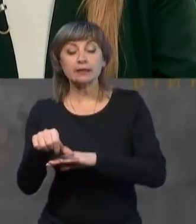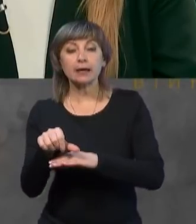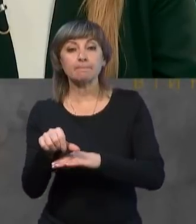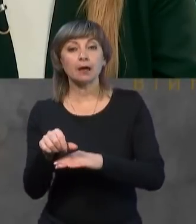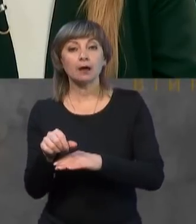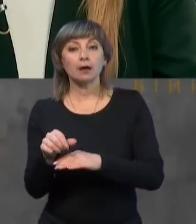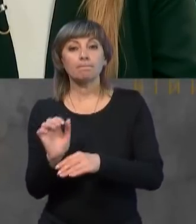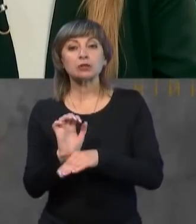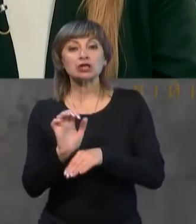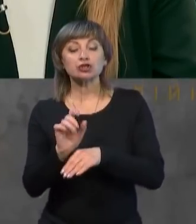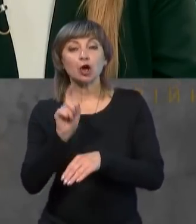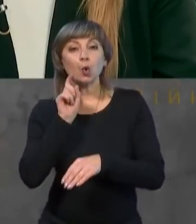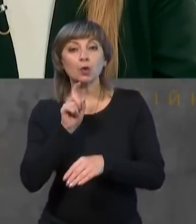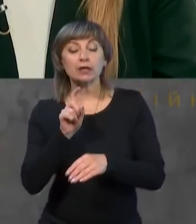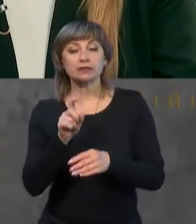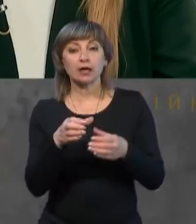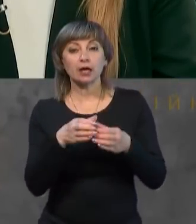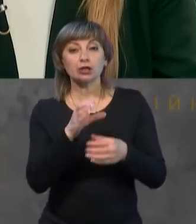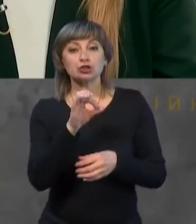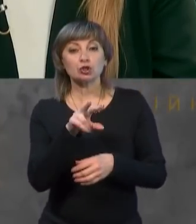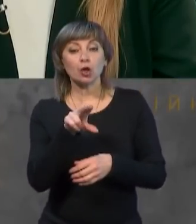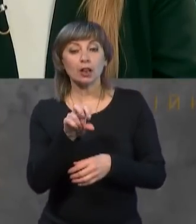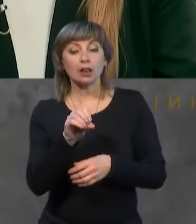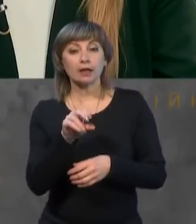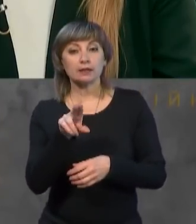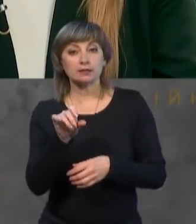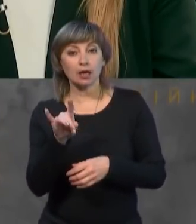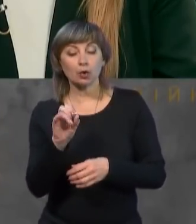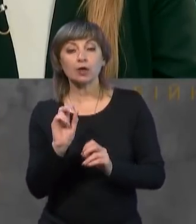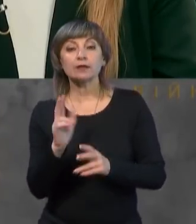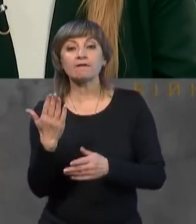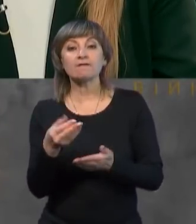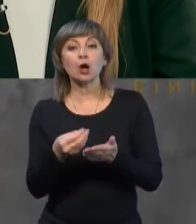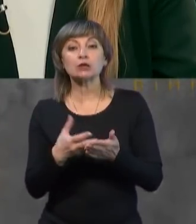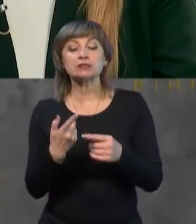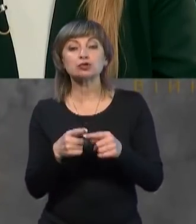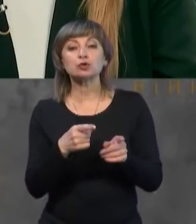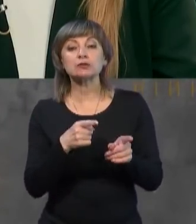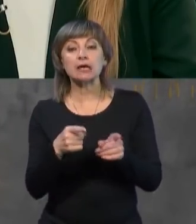постачання українського контингенту в Соледарі. Як ви оцінюєте таку загрозу?